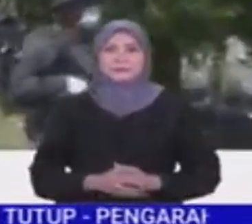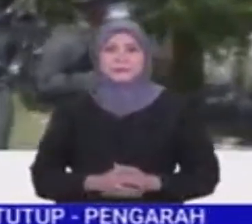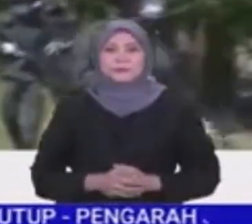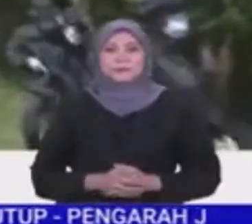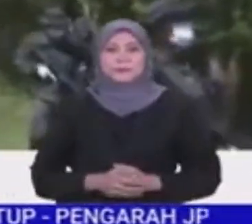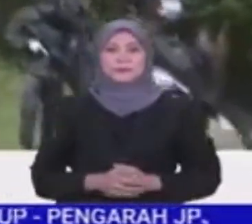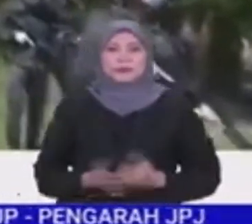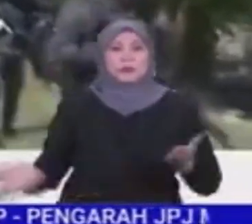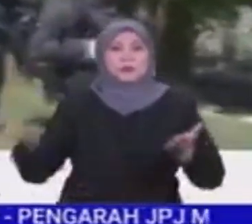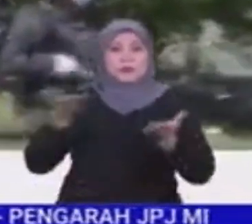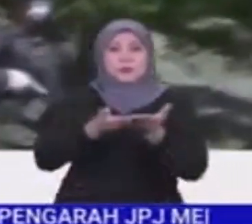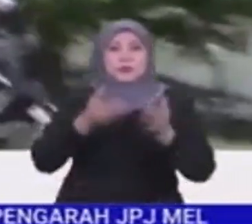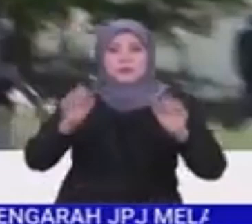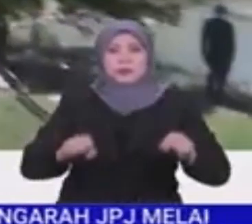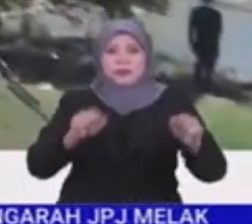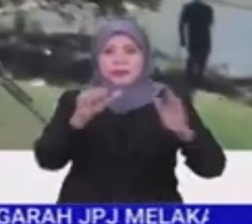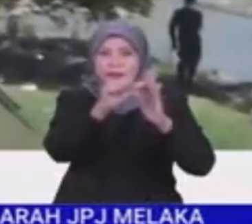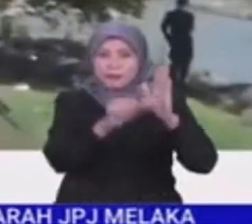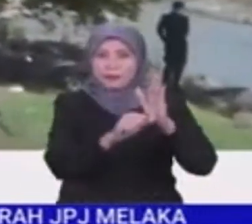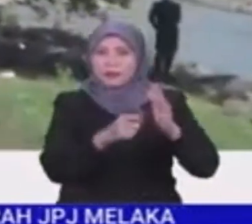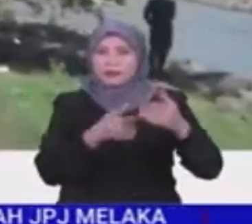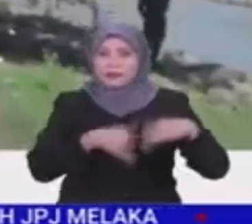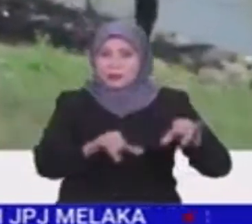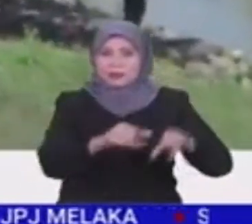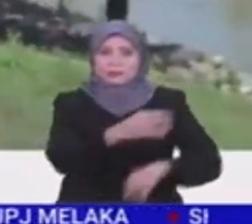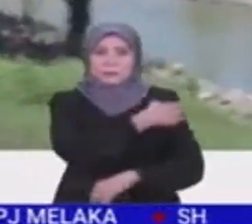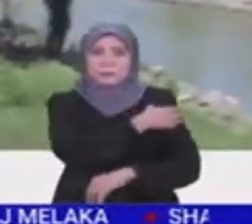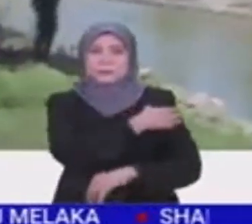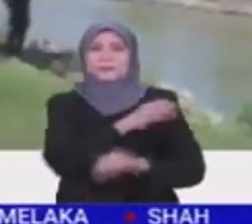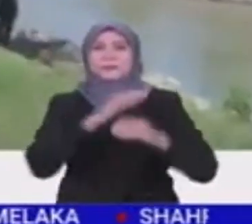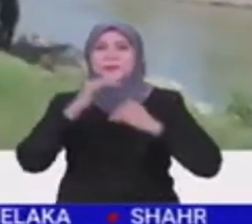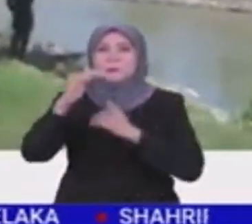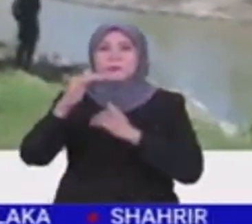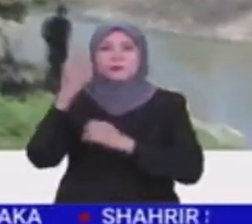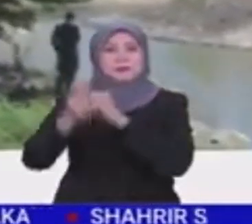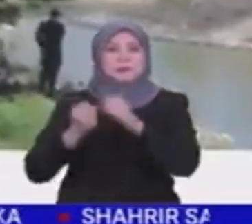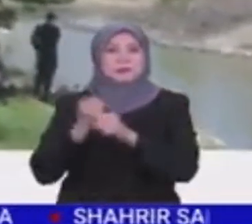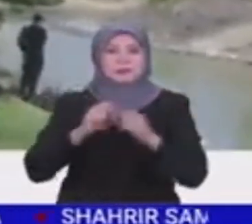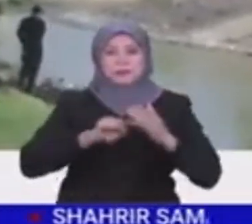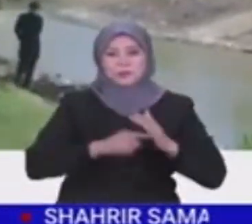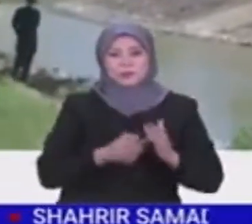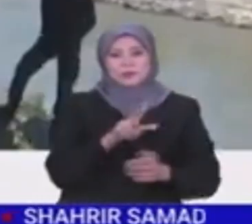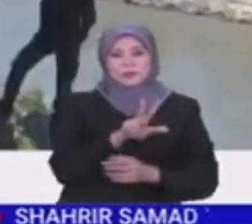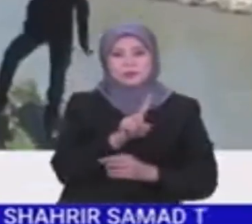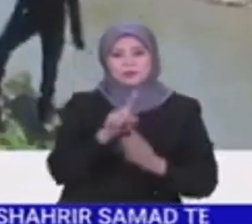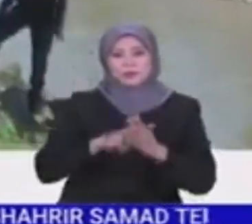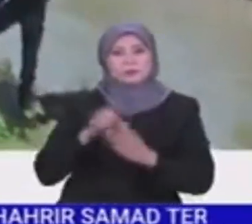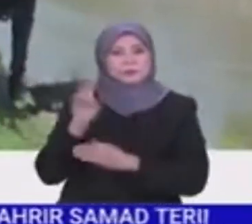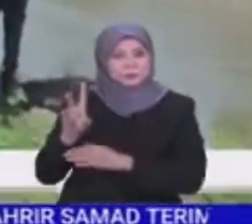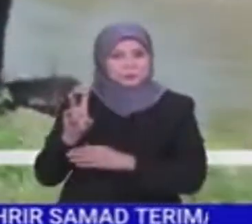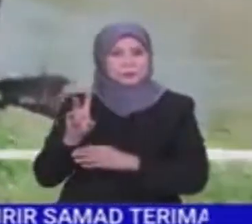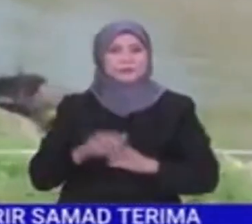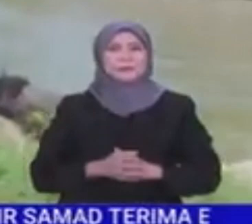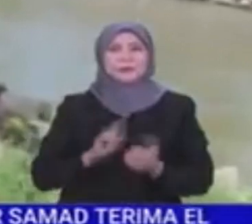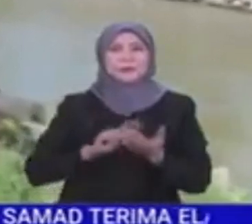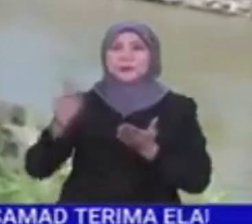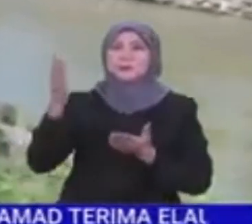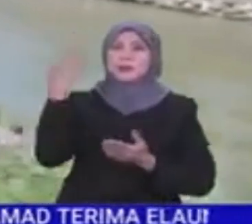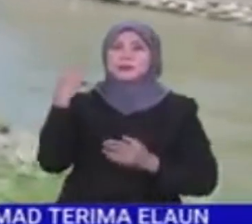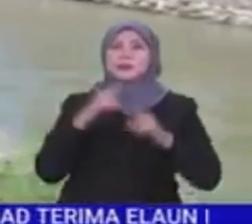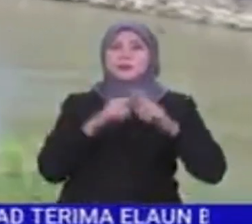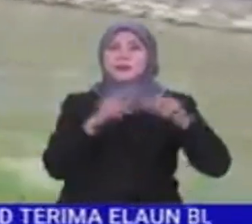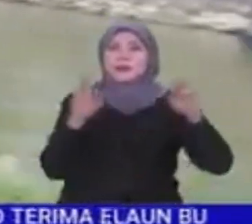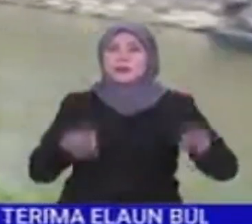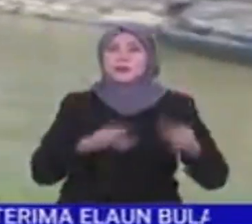usul membolehkan atau itu terus berkuat kuasa untuk tempo 5 tahun lagi mulai 31 julai ini minggu lepas